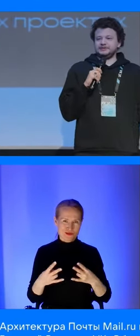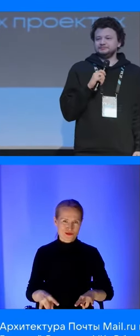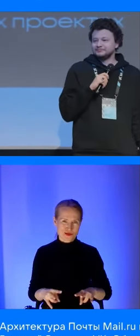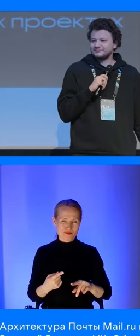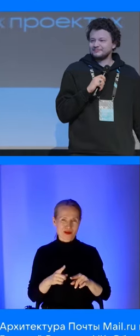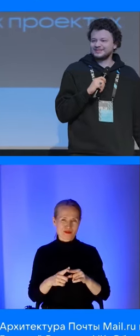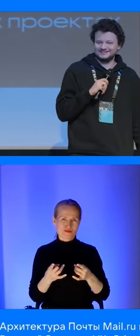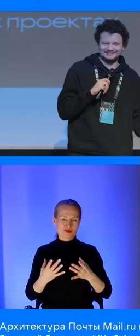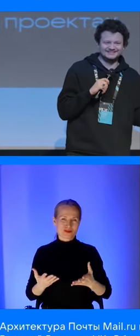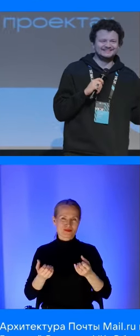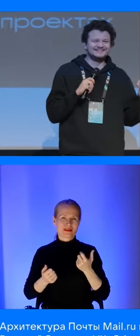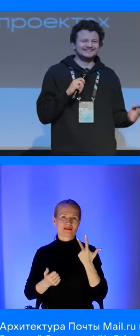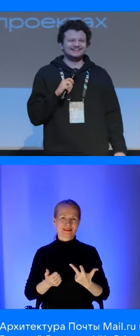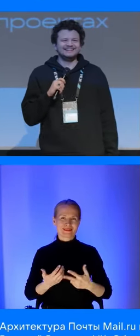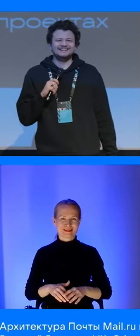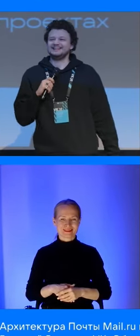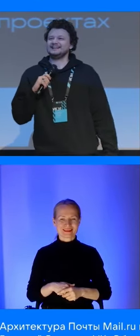просто S3.